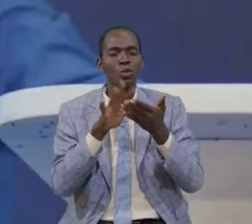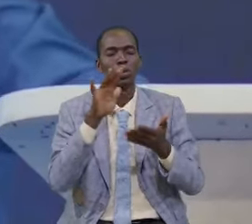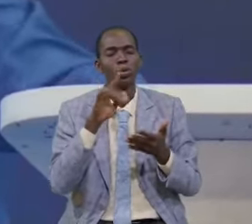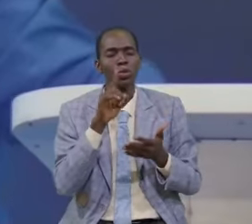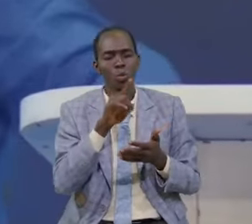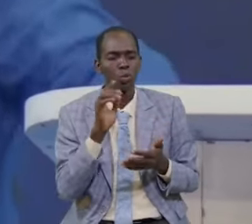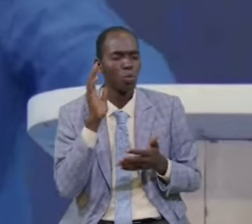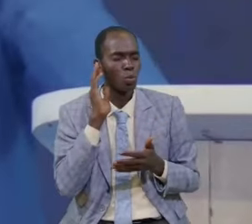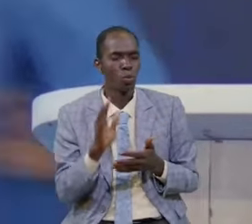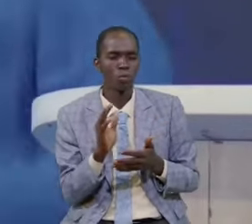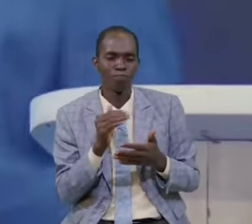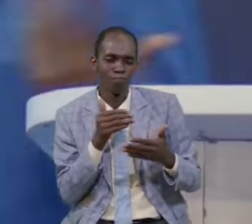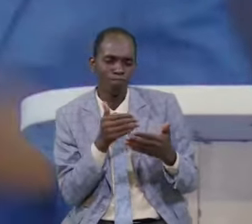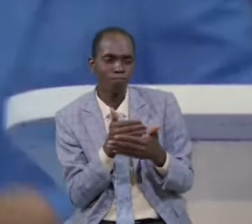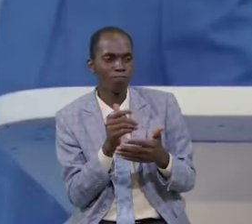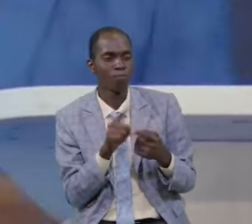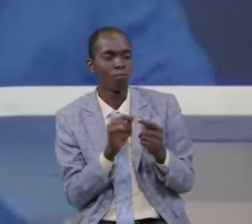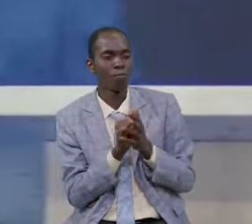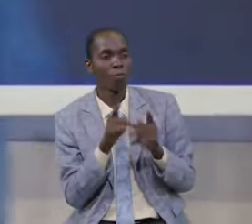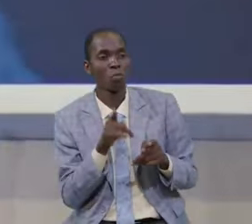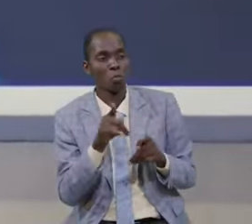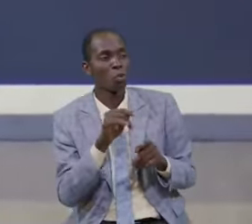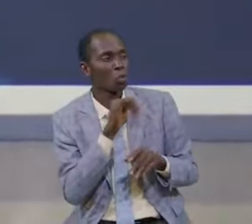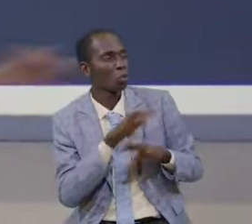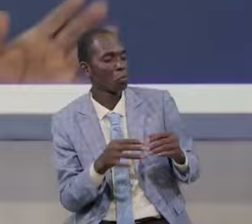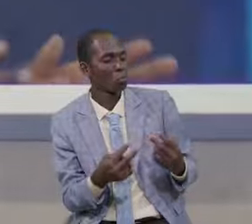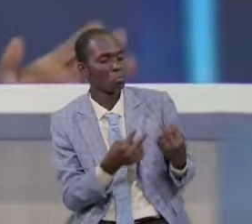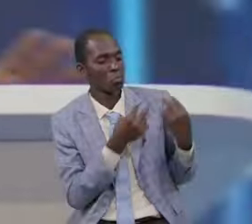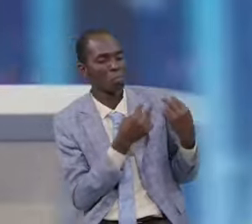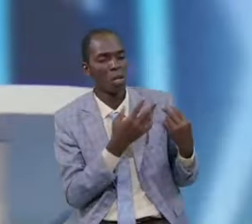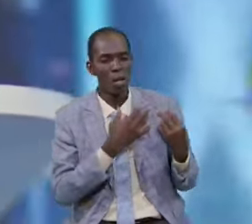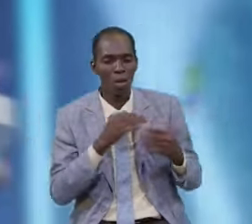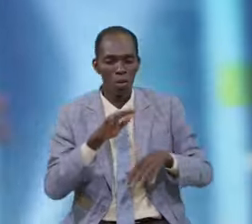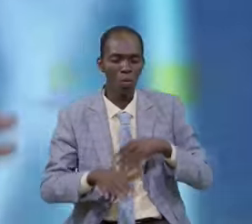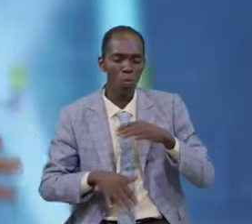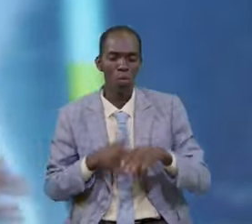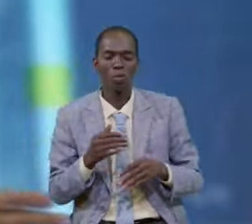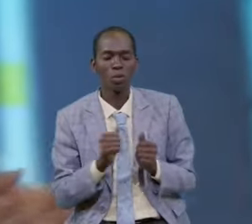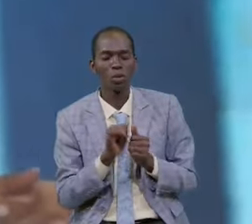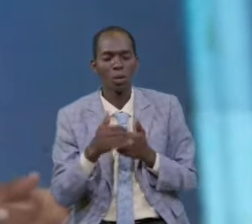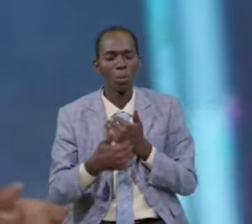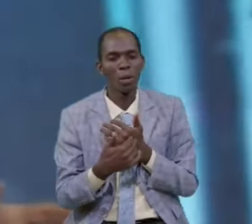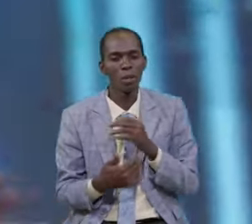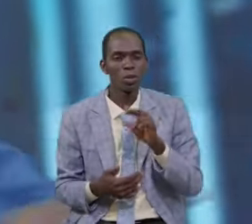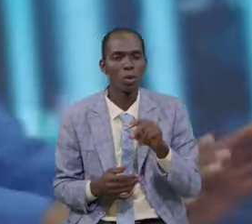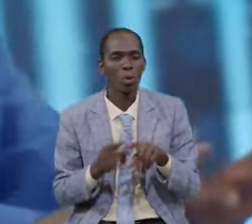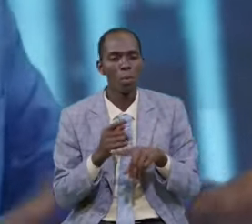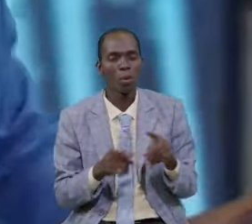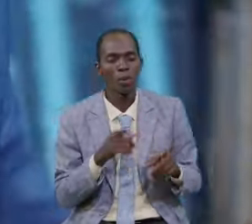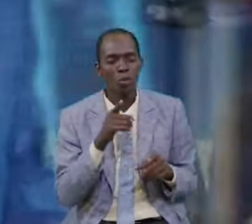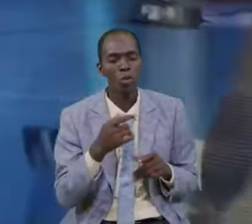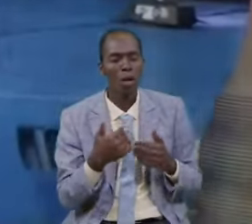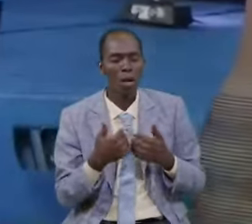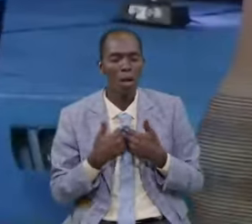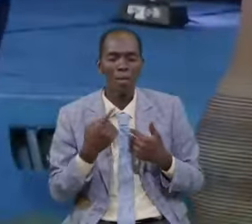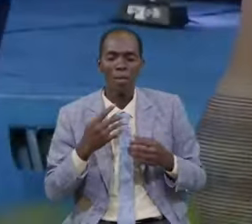objectif. Tu ne regardes pas en arrière et marcher vers l'arrière. Non, tu as la volonté